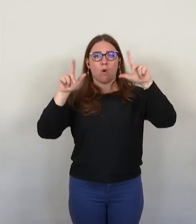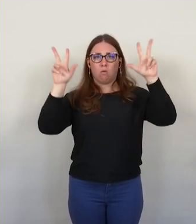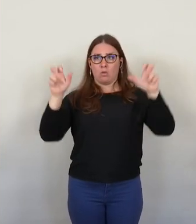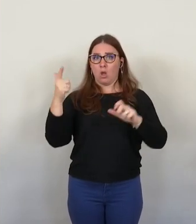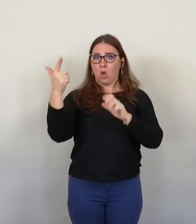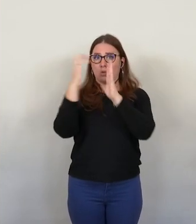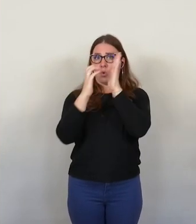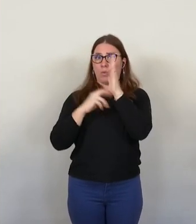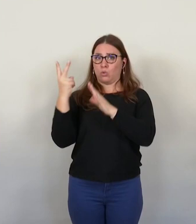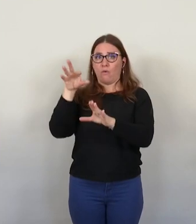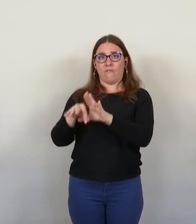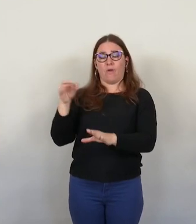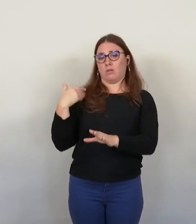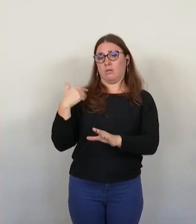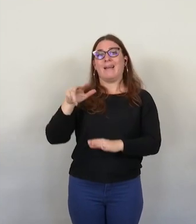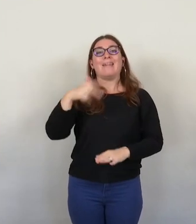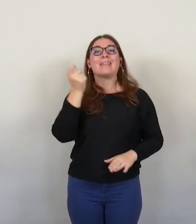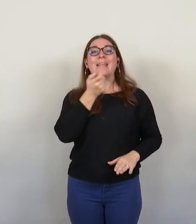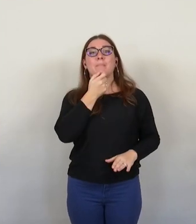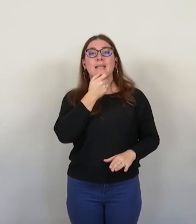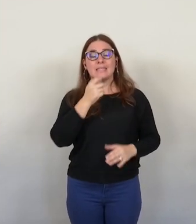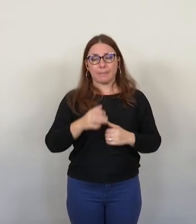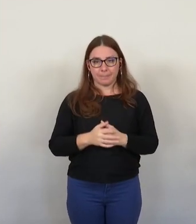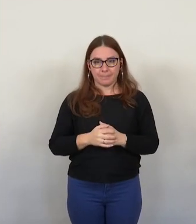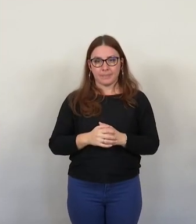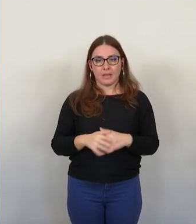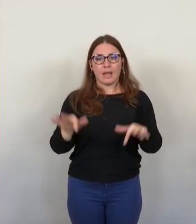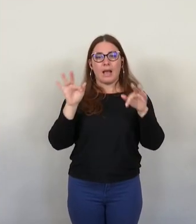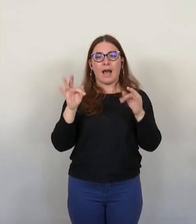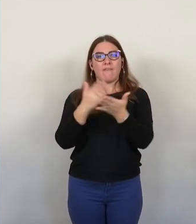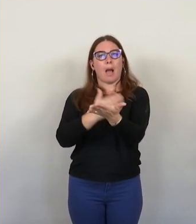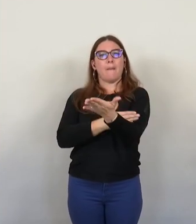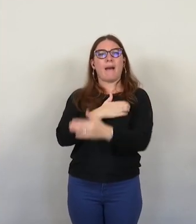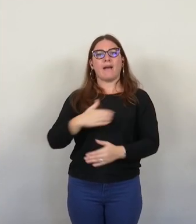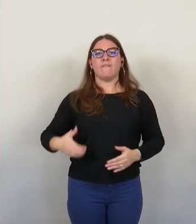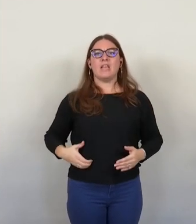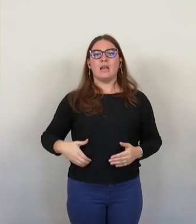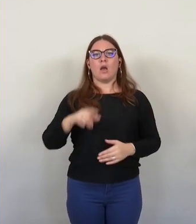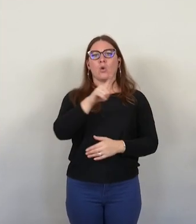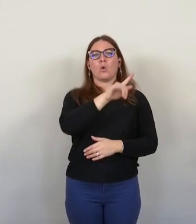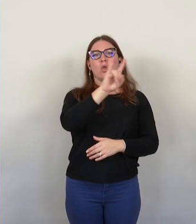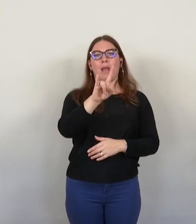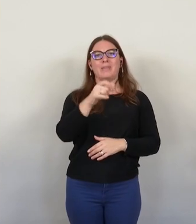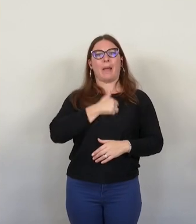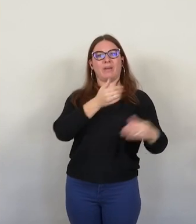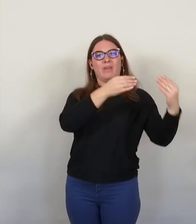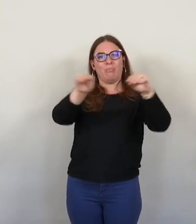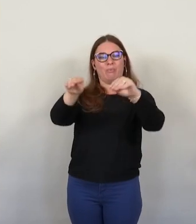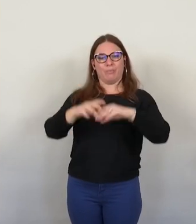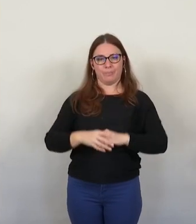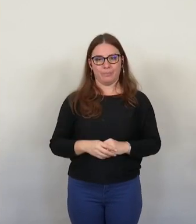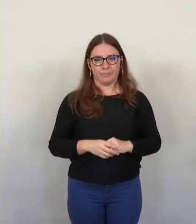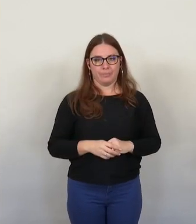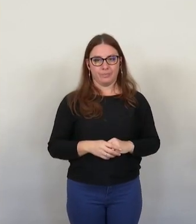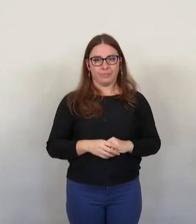majorité en conseil municipal le 13 mars dernier concernant la cession des pars de la ville de grenoblehitat au privé une fois